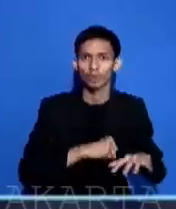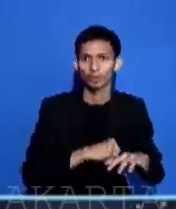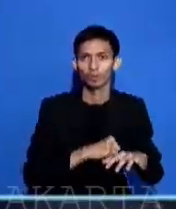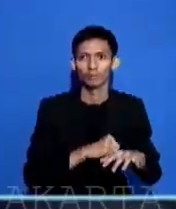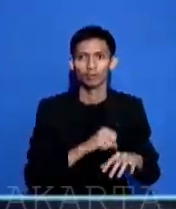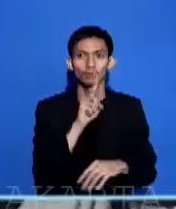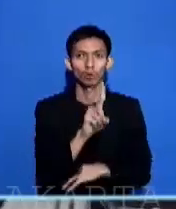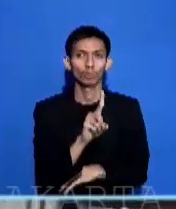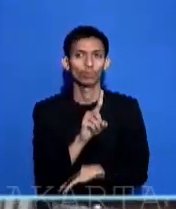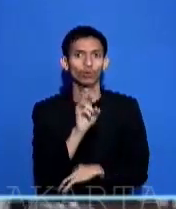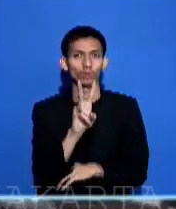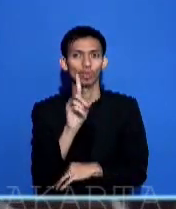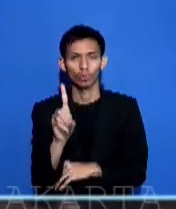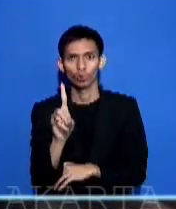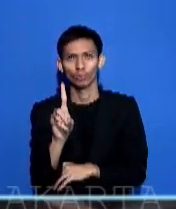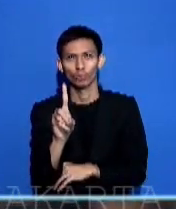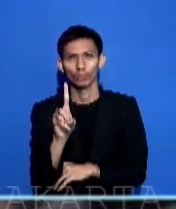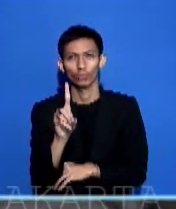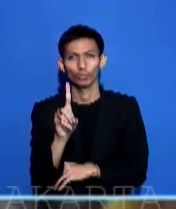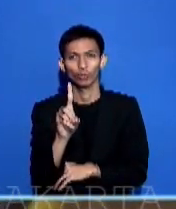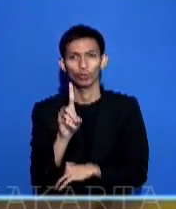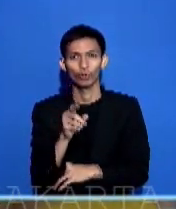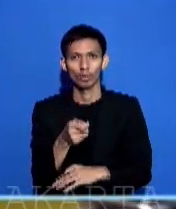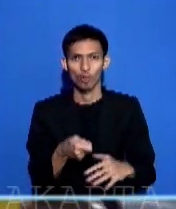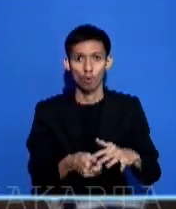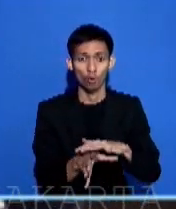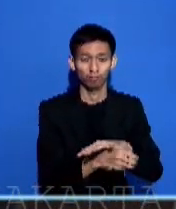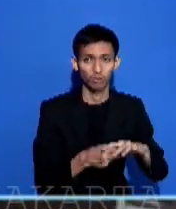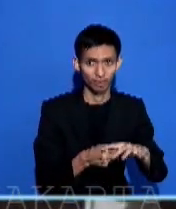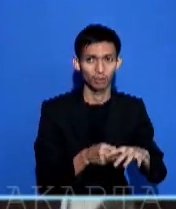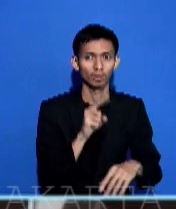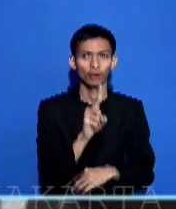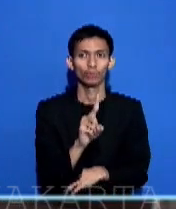121 kasus, dan penggelapan 80 kasus.